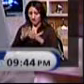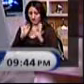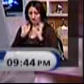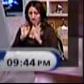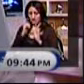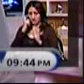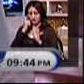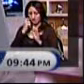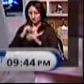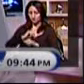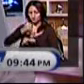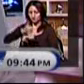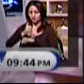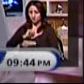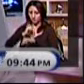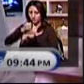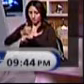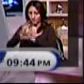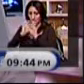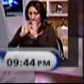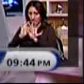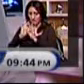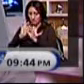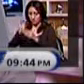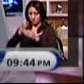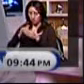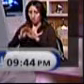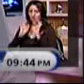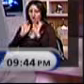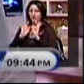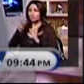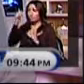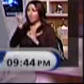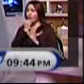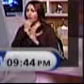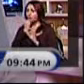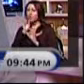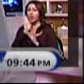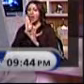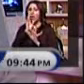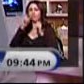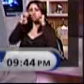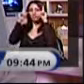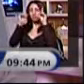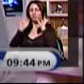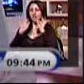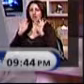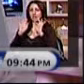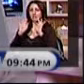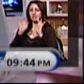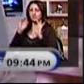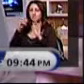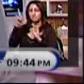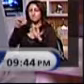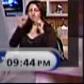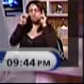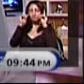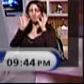المرشحين او الشخصيات المحسوبه على الثوره ان تتعلم من الخطا اللي حصل في الانتخابات الرئاسيه السابقه. لانه